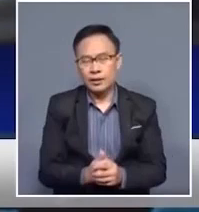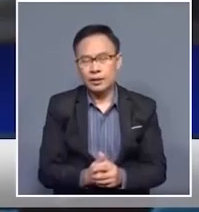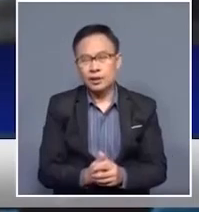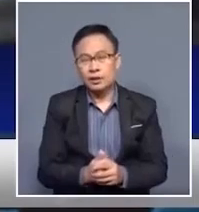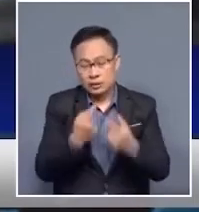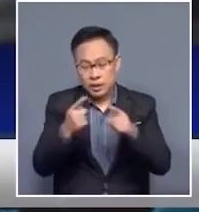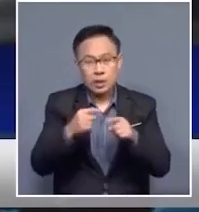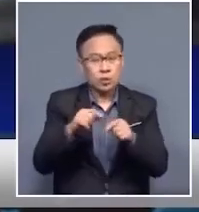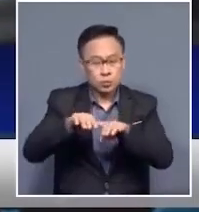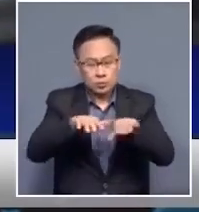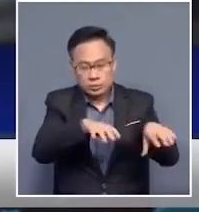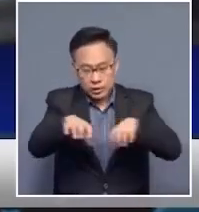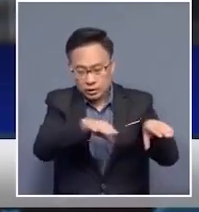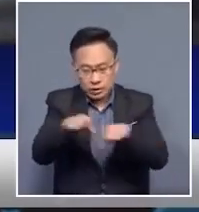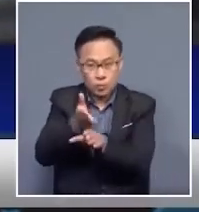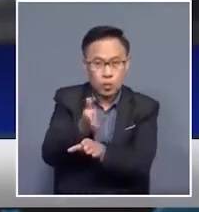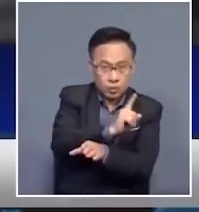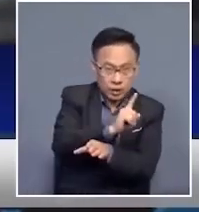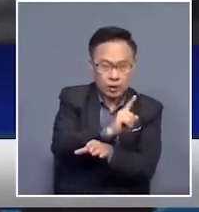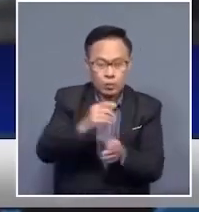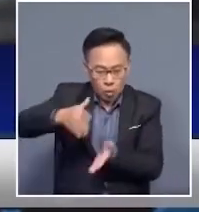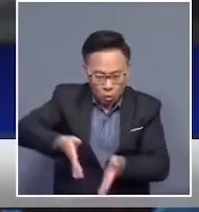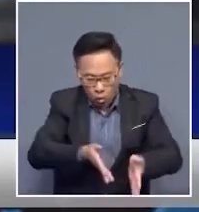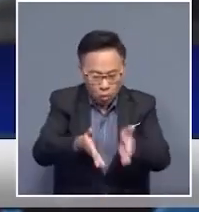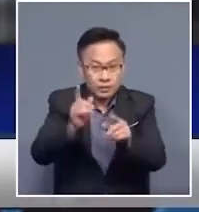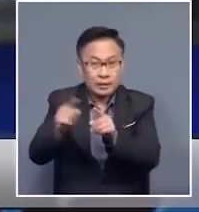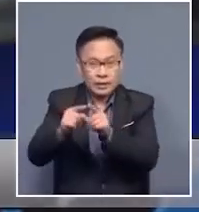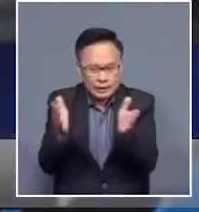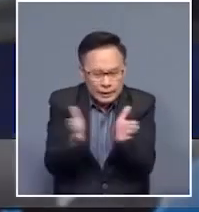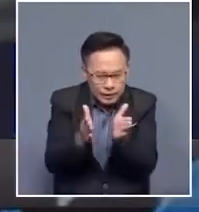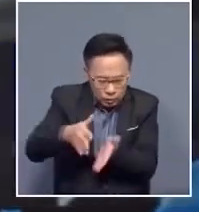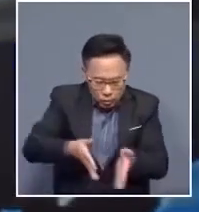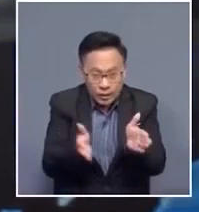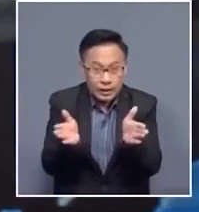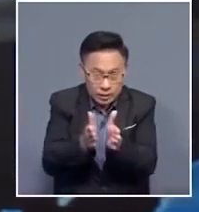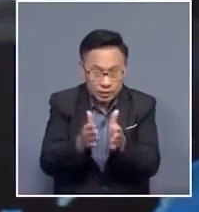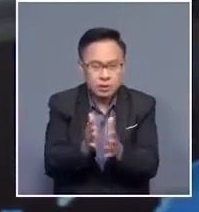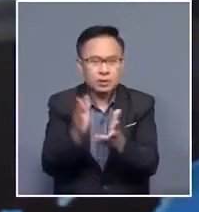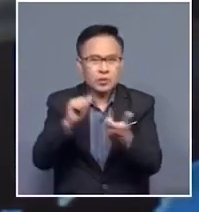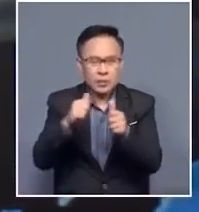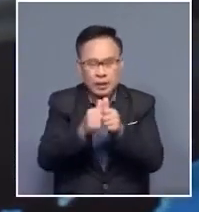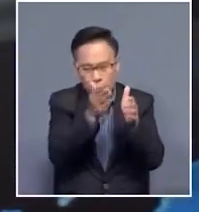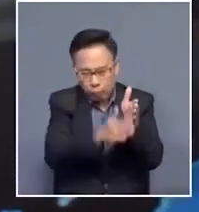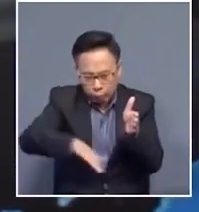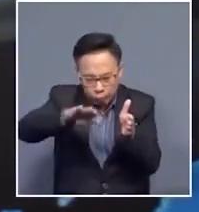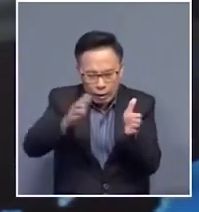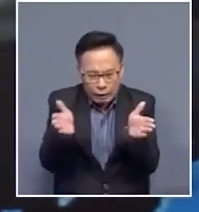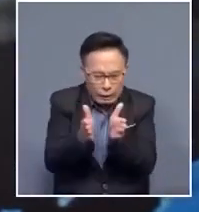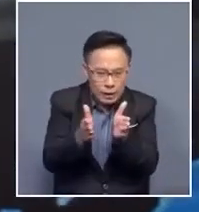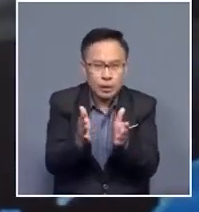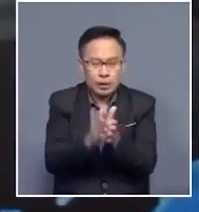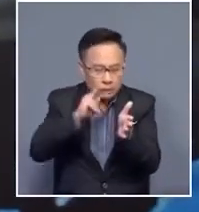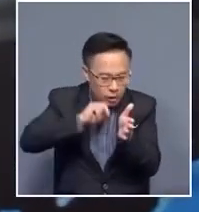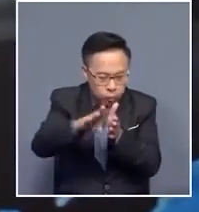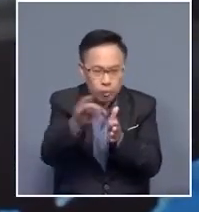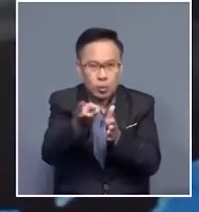ำเตรียมการก่อนได้นั่นก็คือพวกคลองลำรางต่างๆที่อยู่ในกรุงเทพชั้นในที่มีจะท่วมเนี่ยแหละประมาณ10เขตเนี่ยคนพวกนี้เราสาม